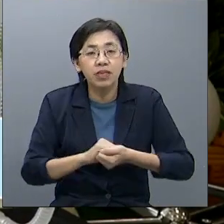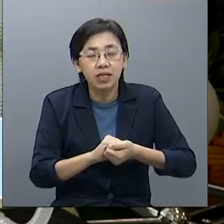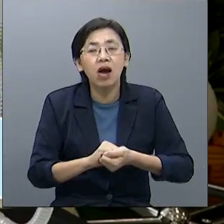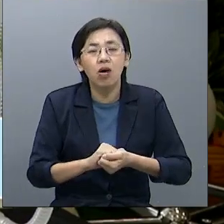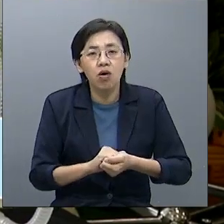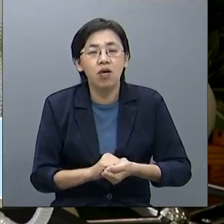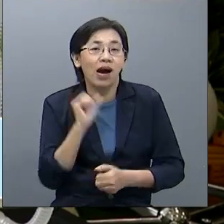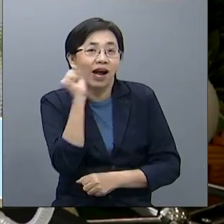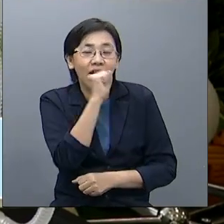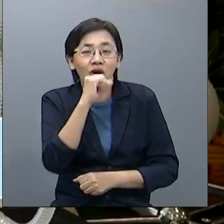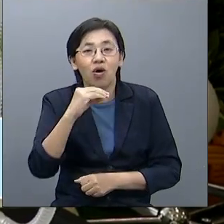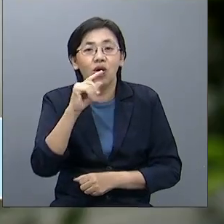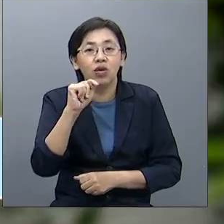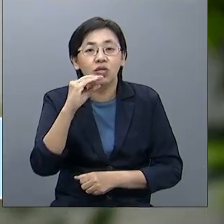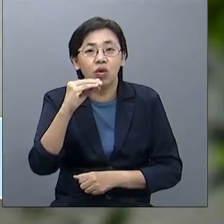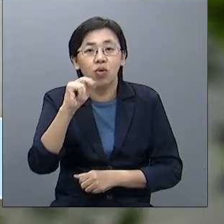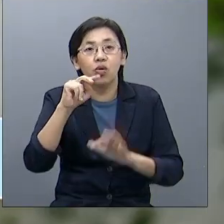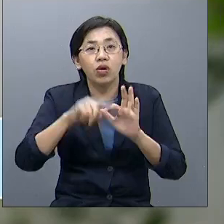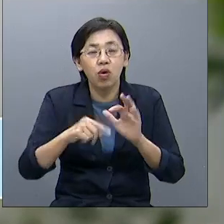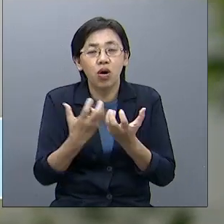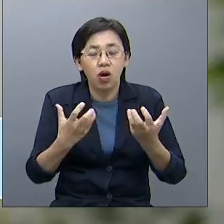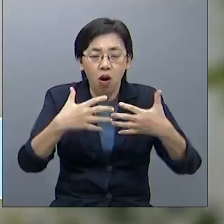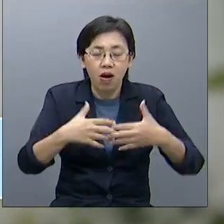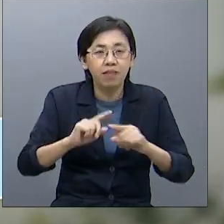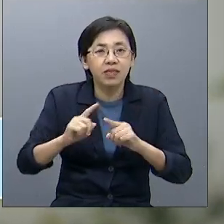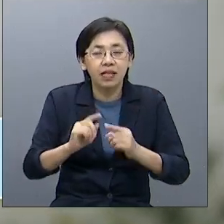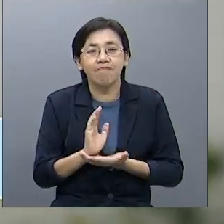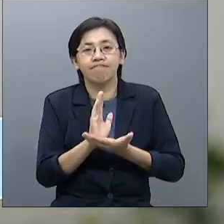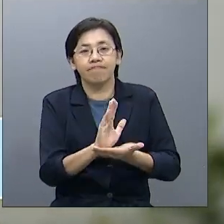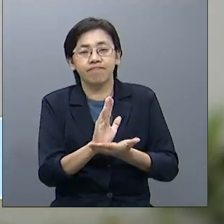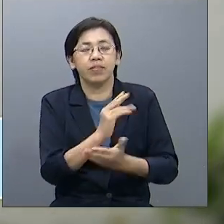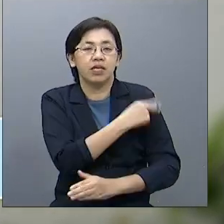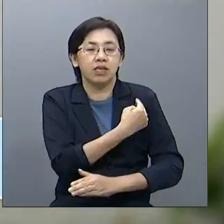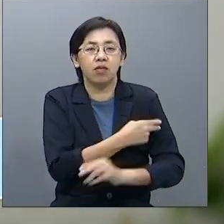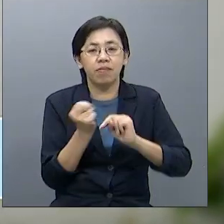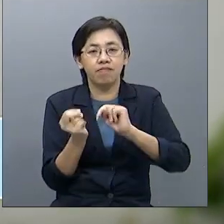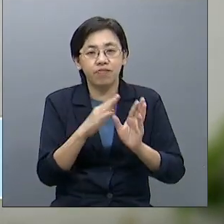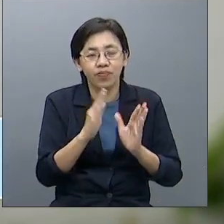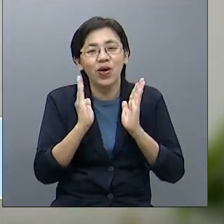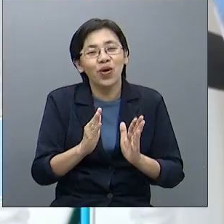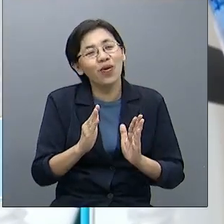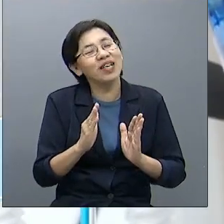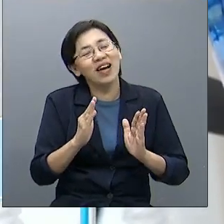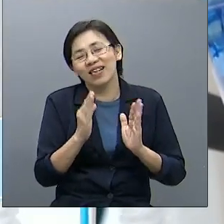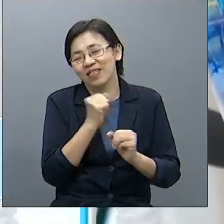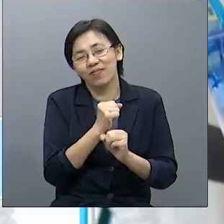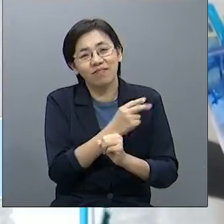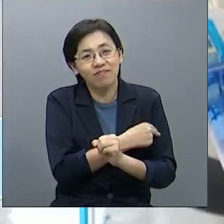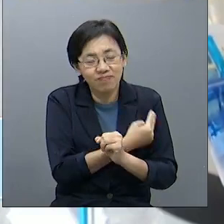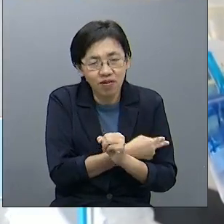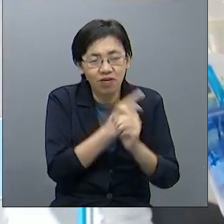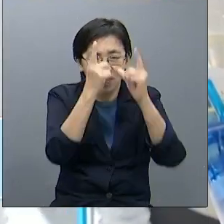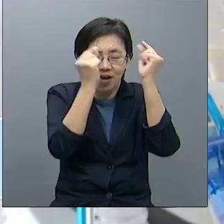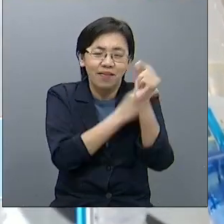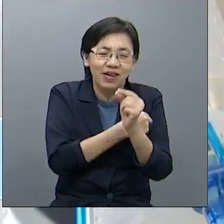เนี่ยครับได้นำอุปกรณ์เนี่ยมามอบให้กับโรงพยาบาลนครพนมซึ่งก็สร้างความดีใจให้กับบุคลากรทางการแพทย์ของนคร